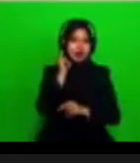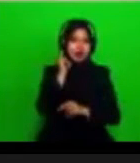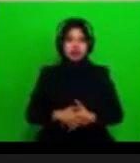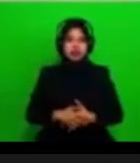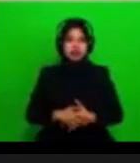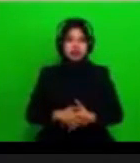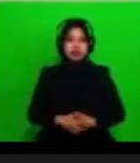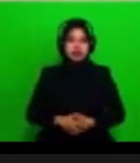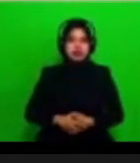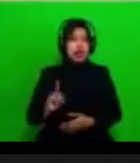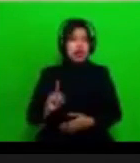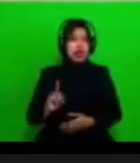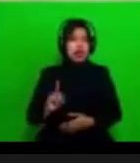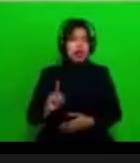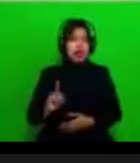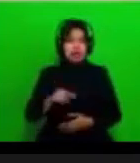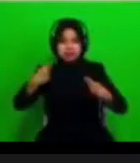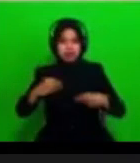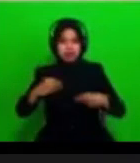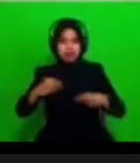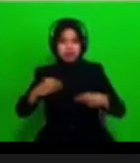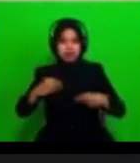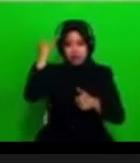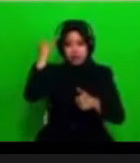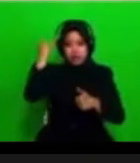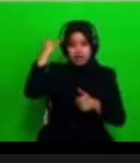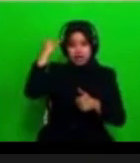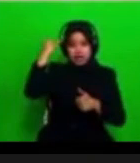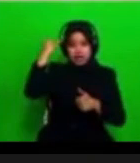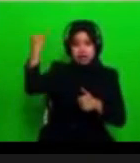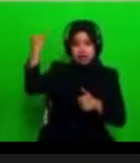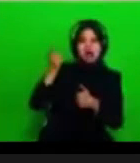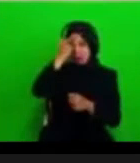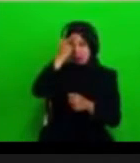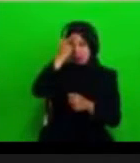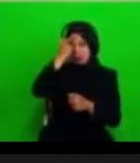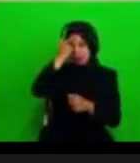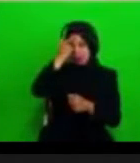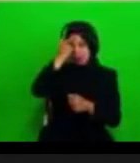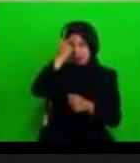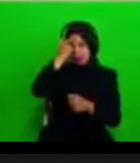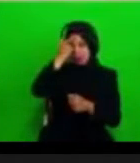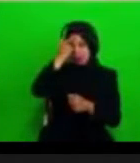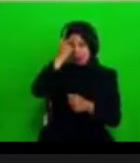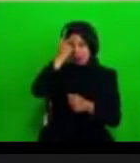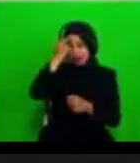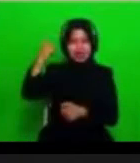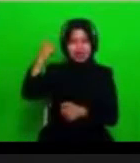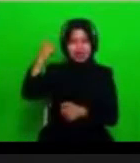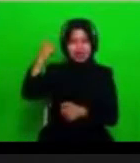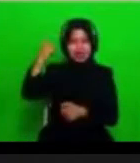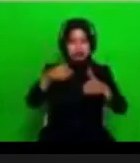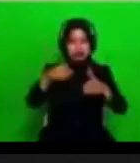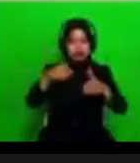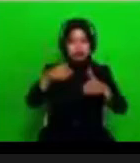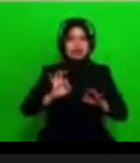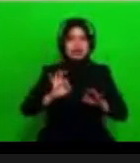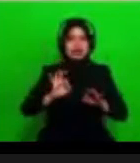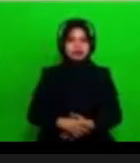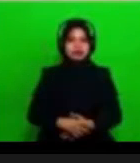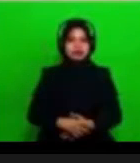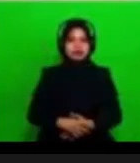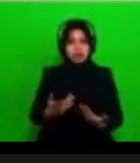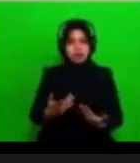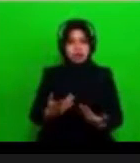kepada ibu-ibu dan wanita seluruhnya. Ini kita tunggu-tunggu sepertinya. Terima kasih telah bergabung dan semangat